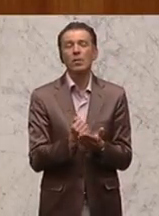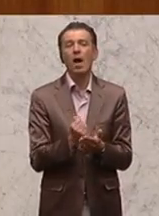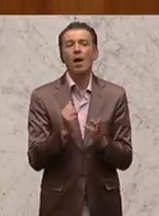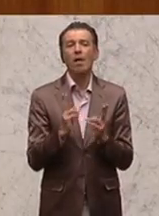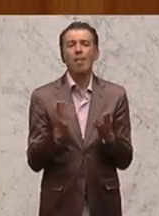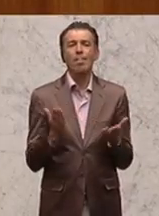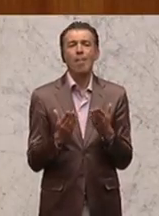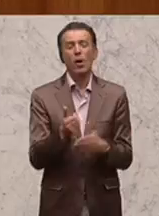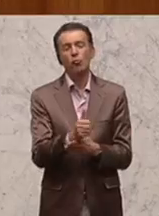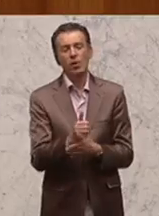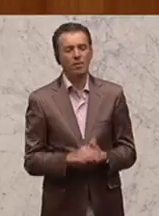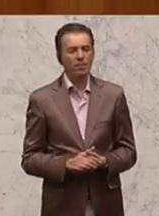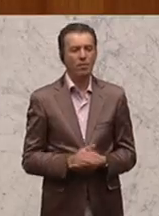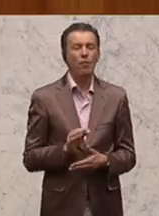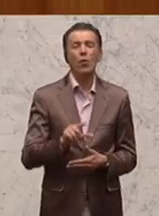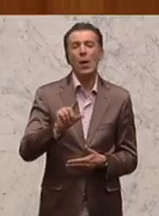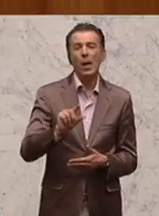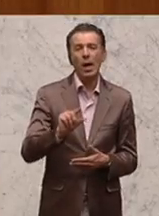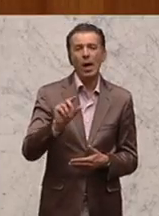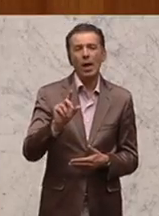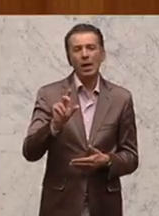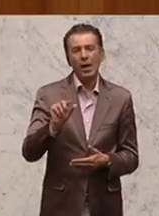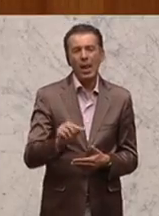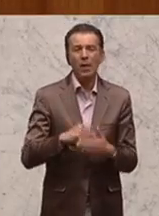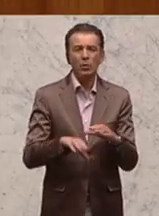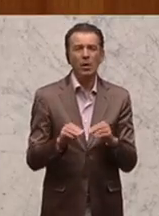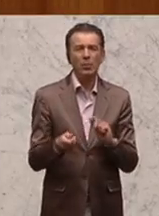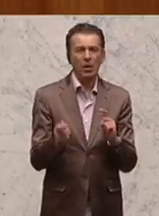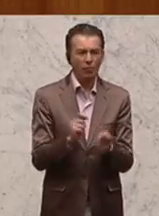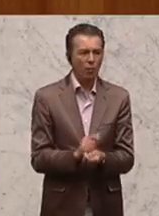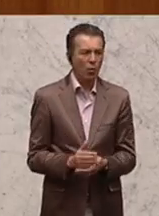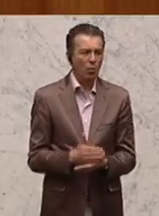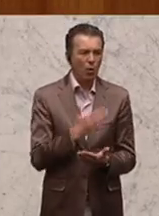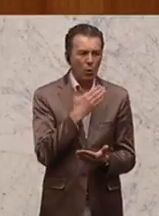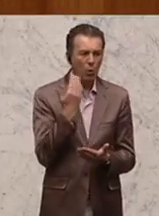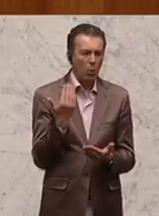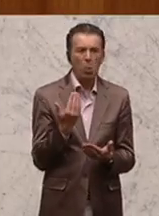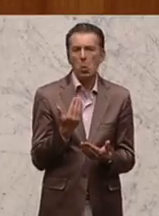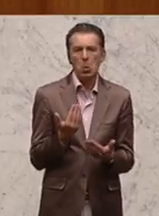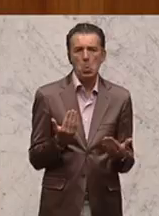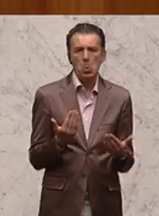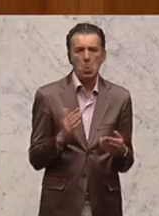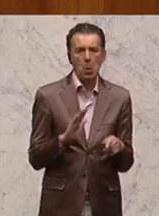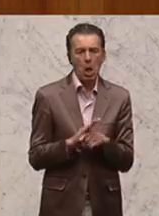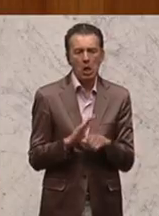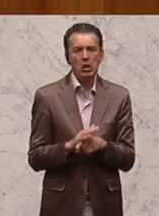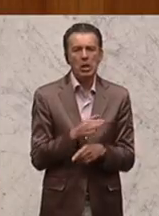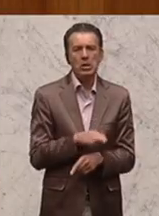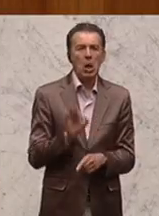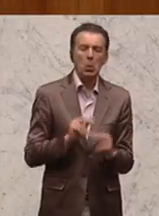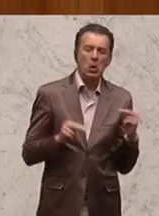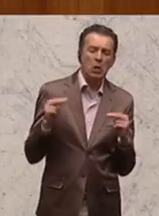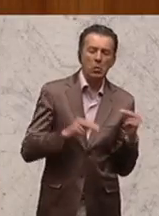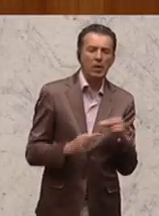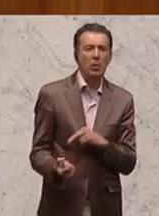für Kleinunternehmen ist diese Reform keine wesentliche Benachteiligung. Es kommen sehr gute